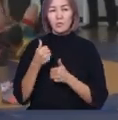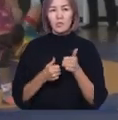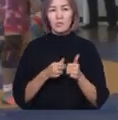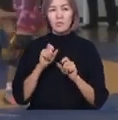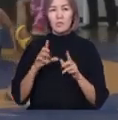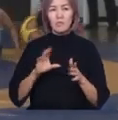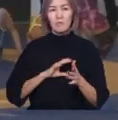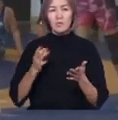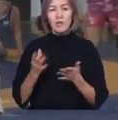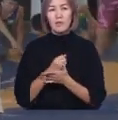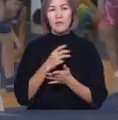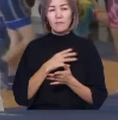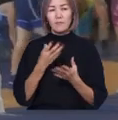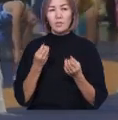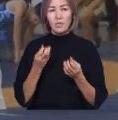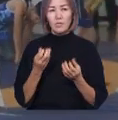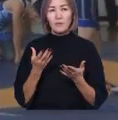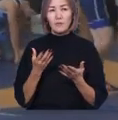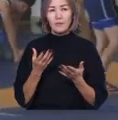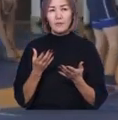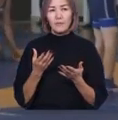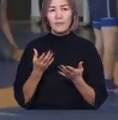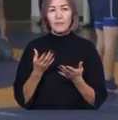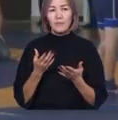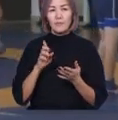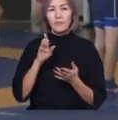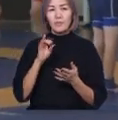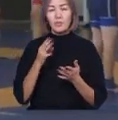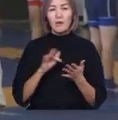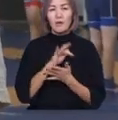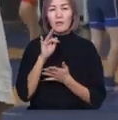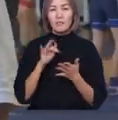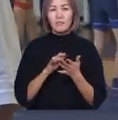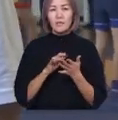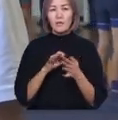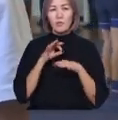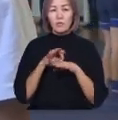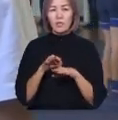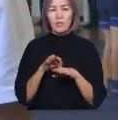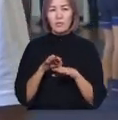алтынға ие болдым. Және Бішкек қаласында